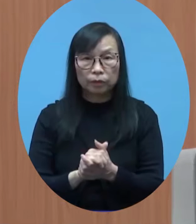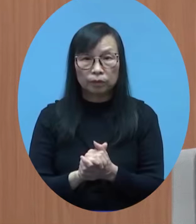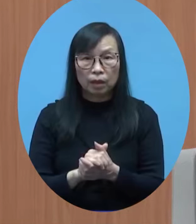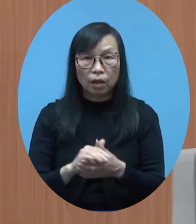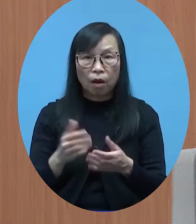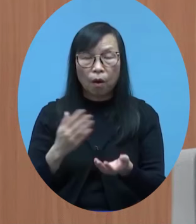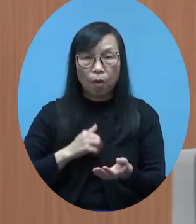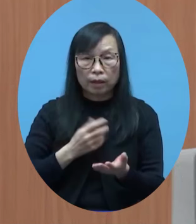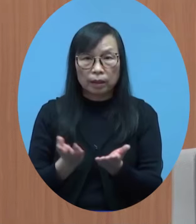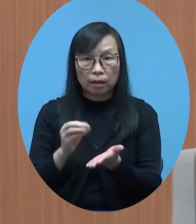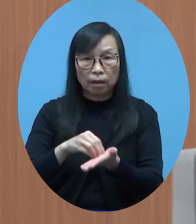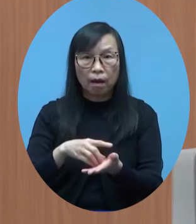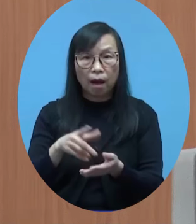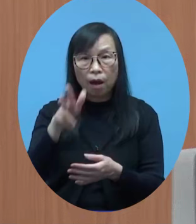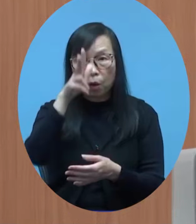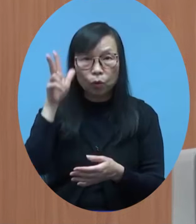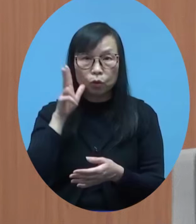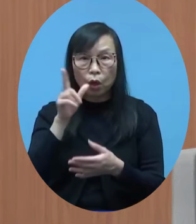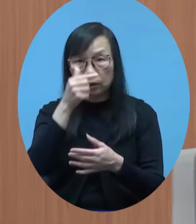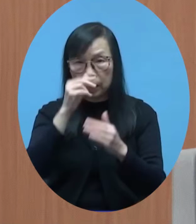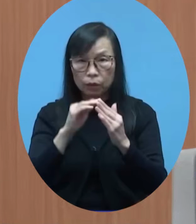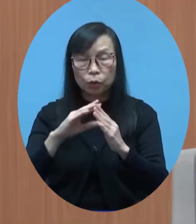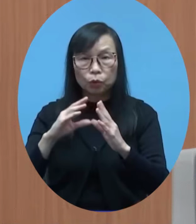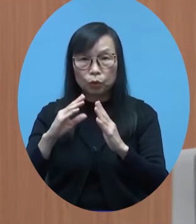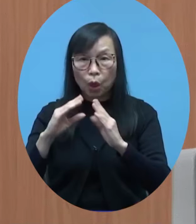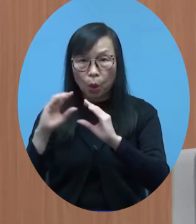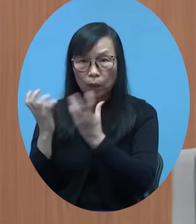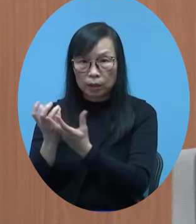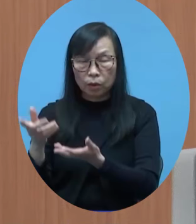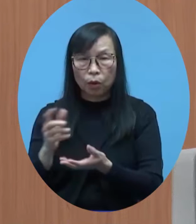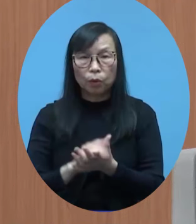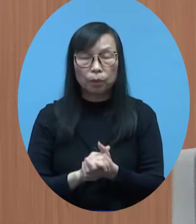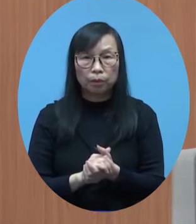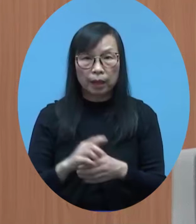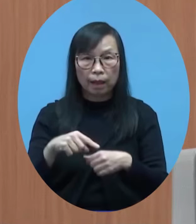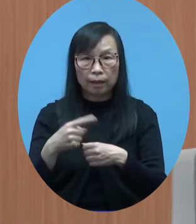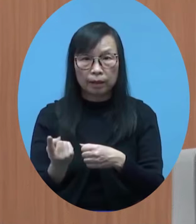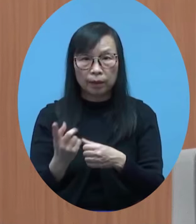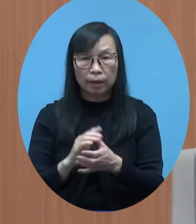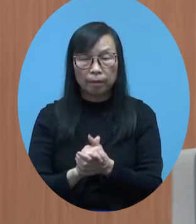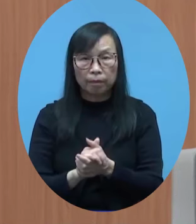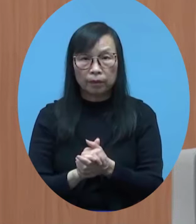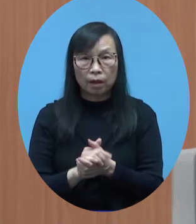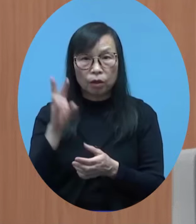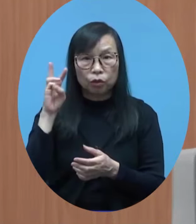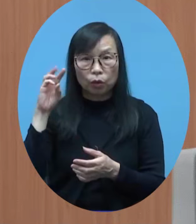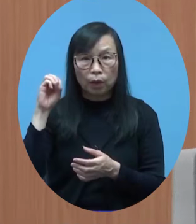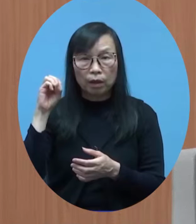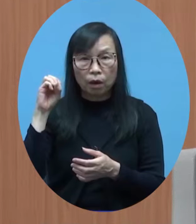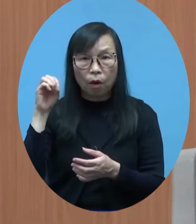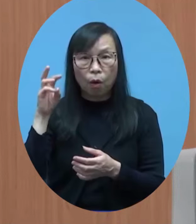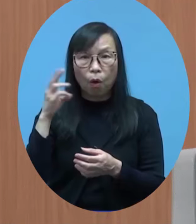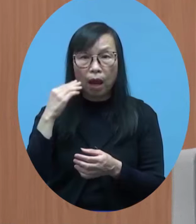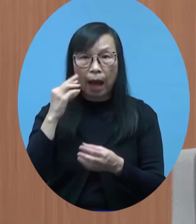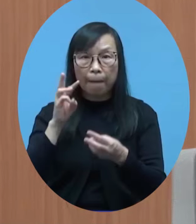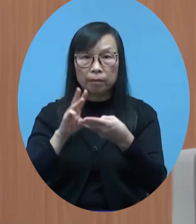步陽性嘅聯合醫院嘅群組嘅個案啦，咁另外仲有一宗係同將軍澳藍田嗰個